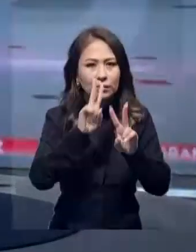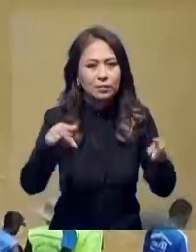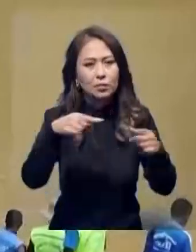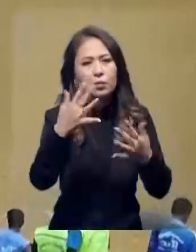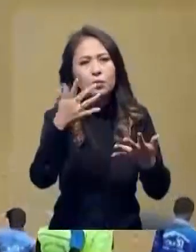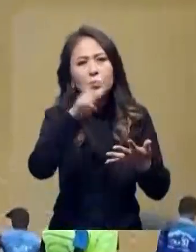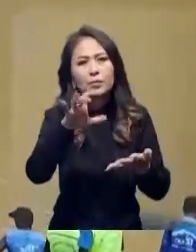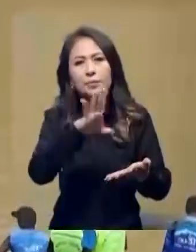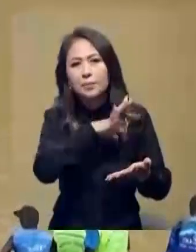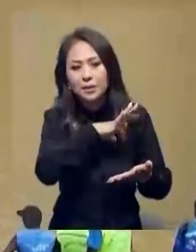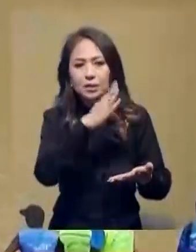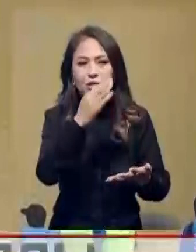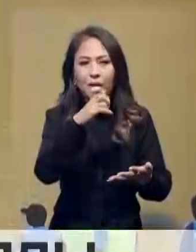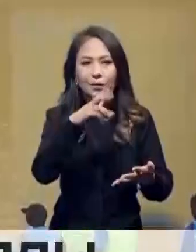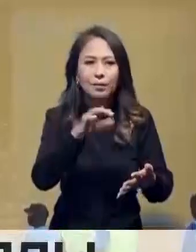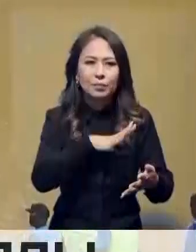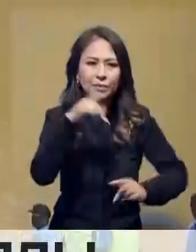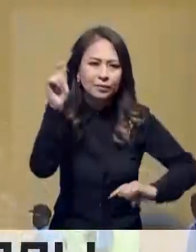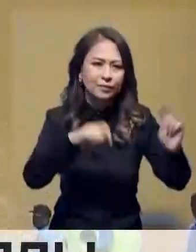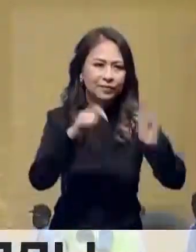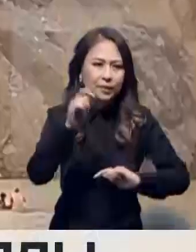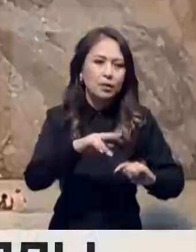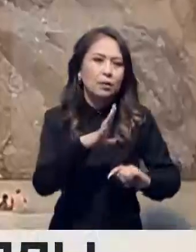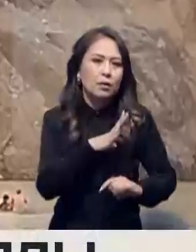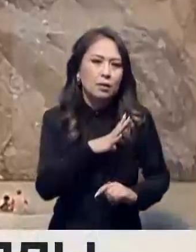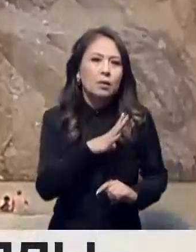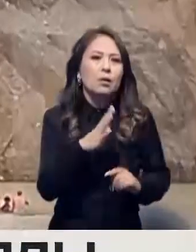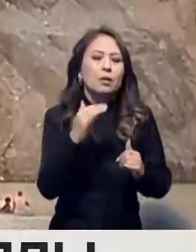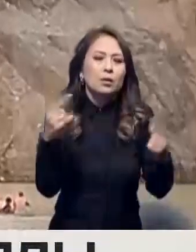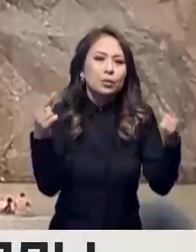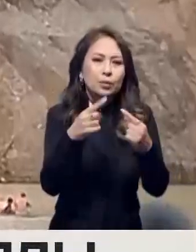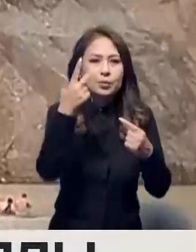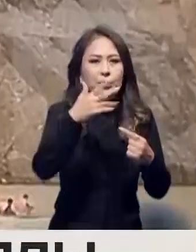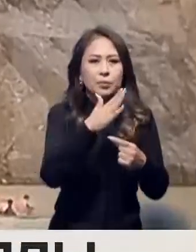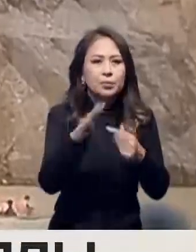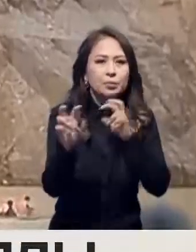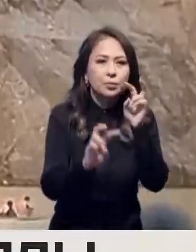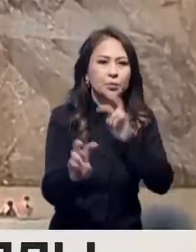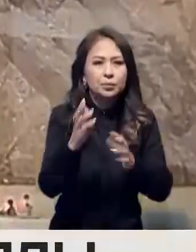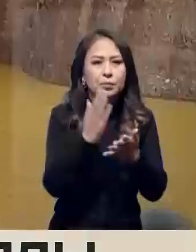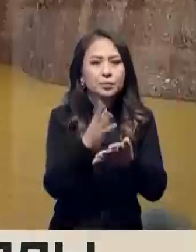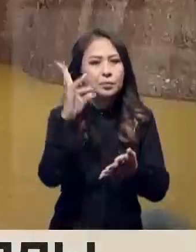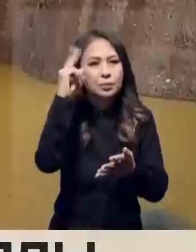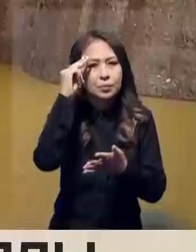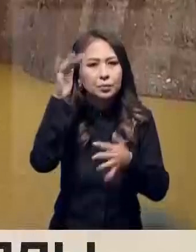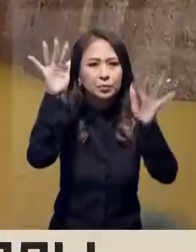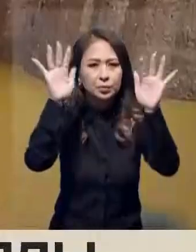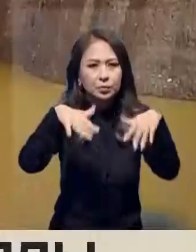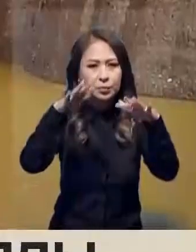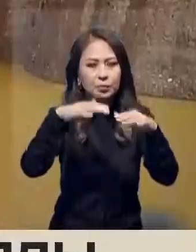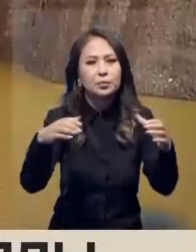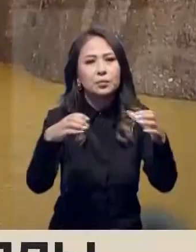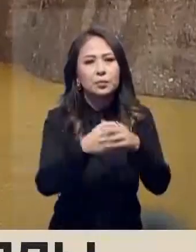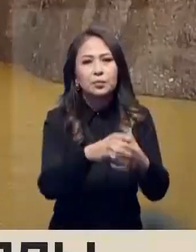Өйткені шахтада өзгелдерден заңсыз келген мигранттар жұмыс істеген. Әзірге анығы 30-дан астам іздестіріліп жатыр. Бұл мезгіл